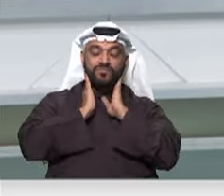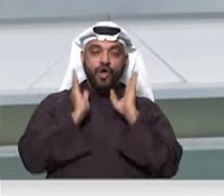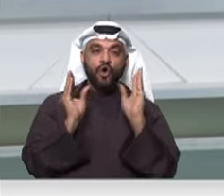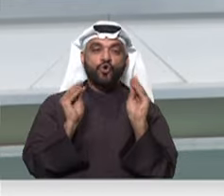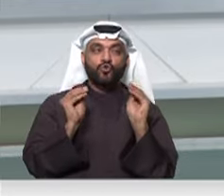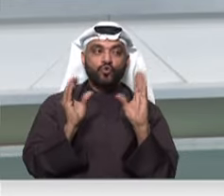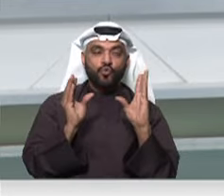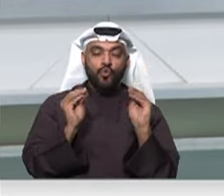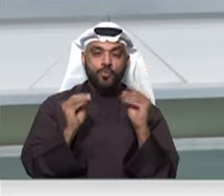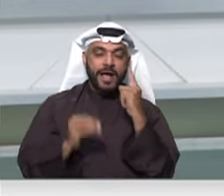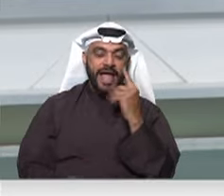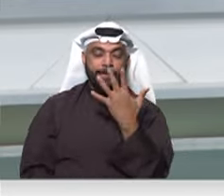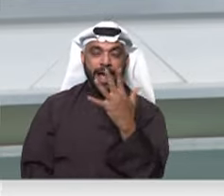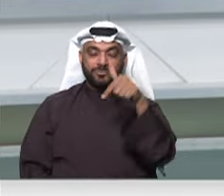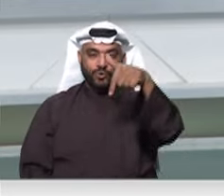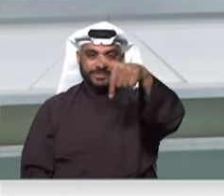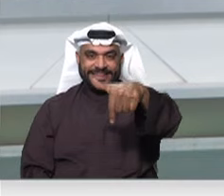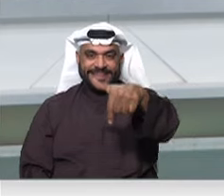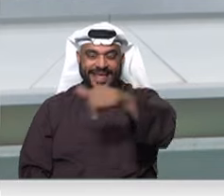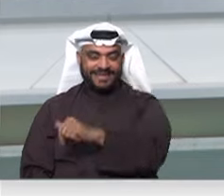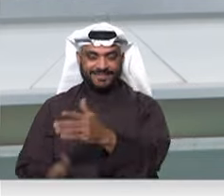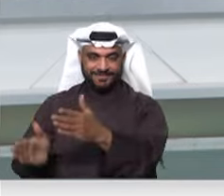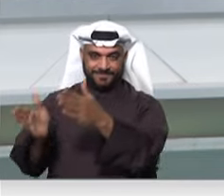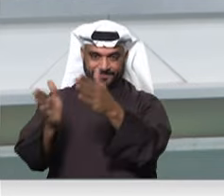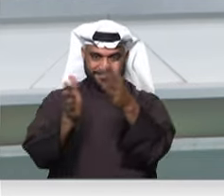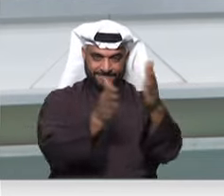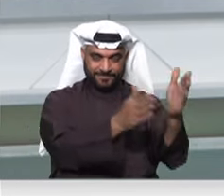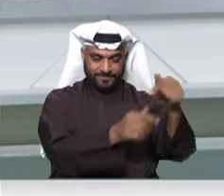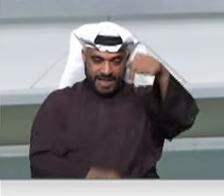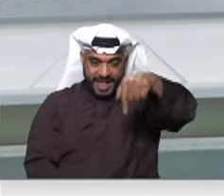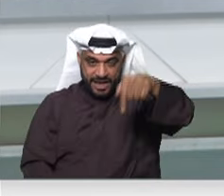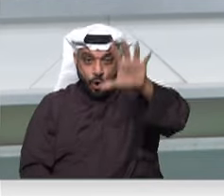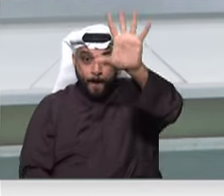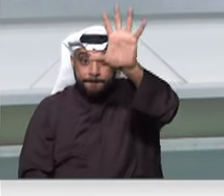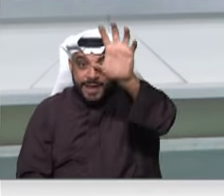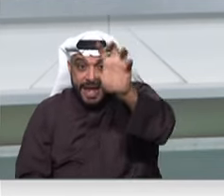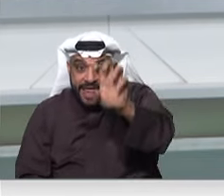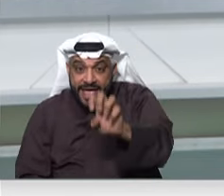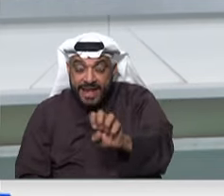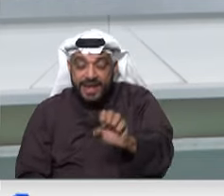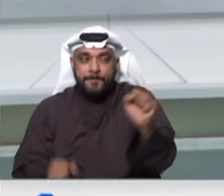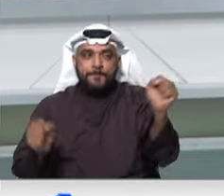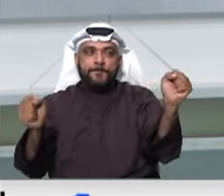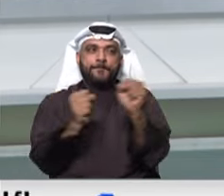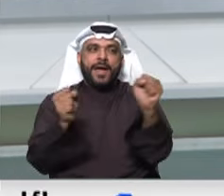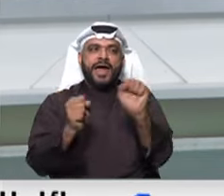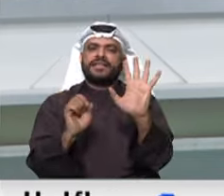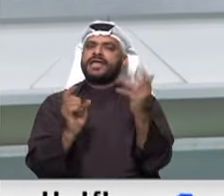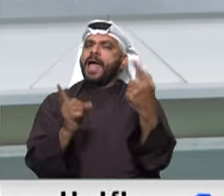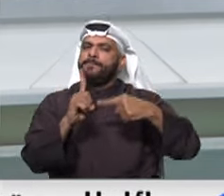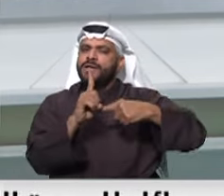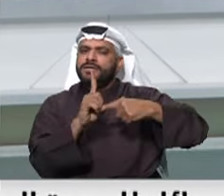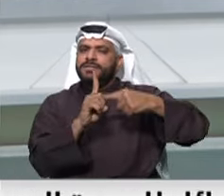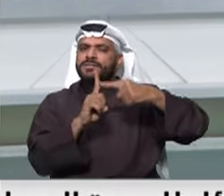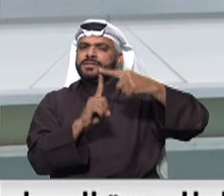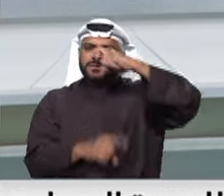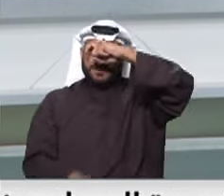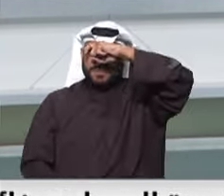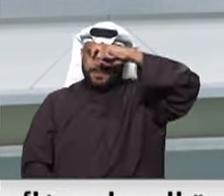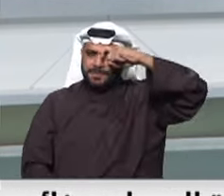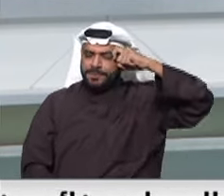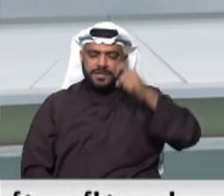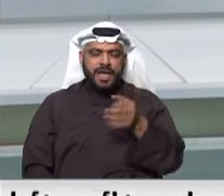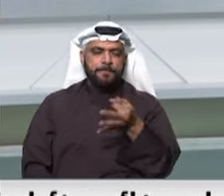10 كيلو. أجواء متوقعة إن شاء الله في منتصف هذه الليلة، أجواء تميل إلى البرودة وكذلك فرص الأمطار متفرغة تبدو